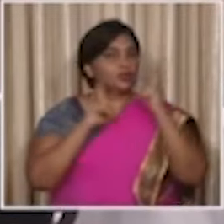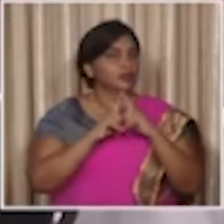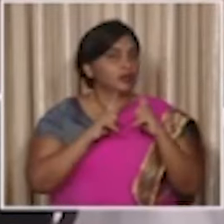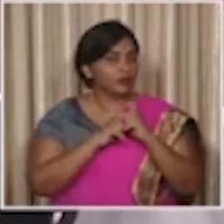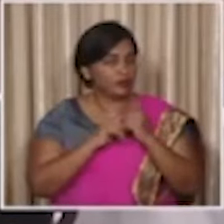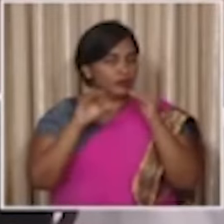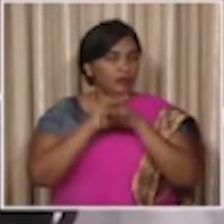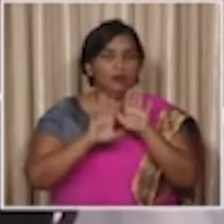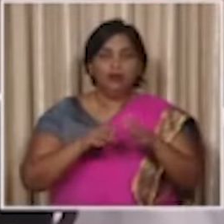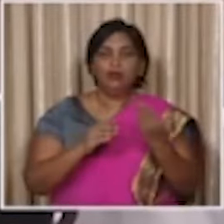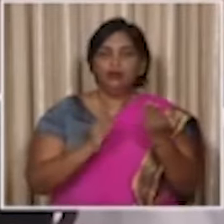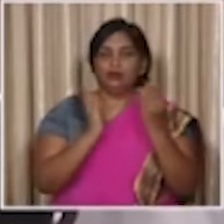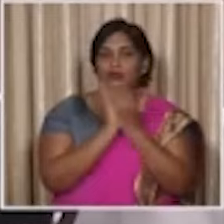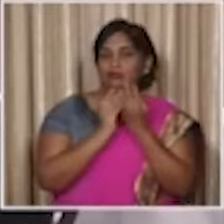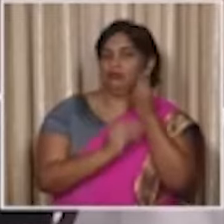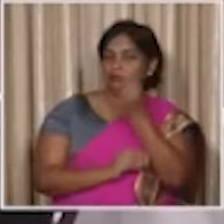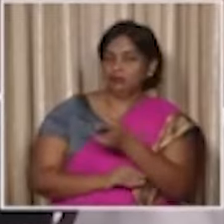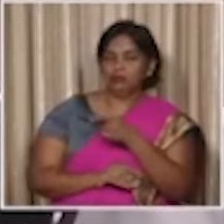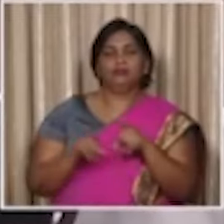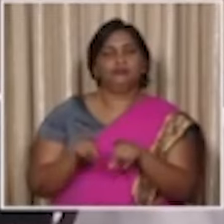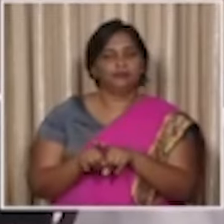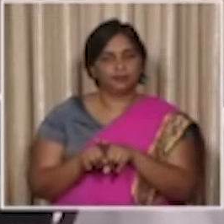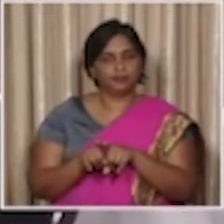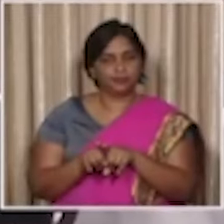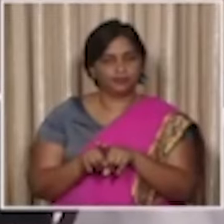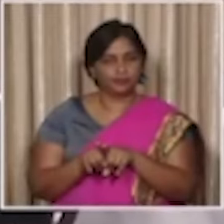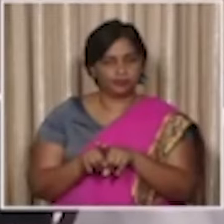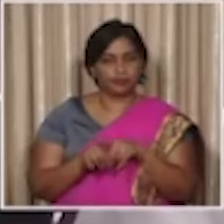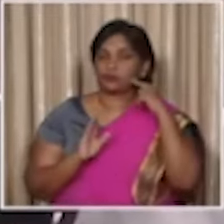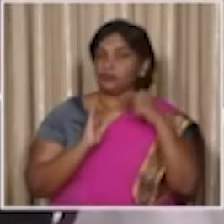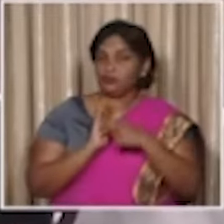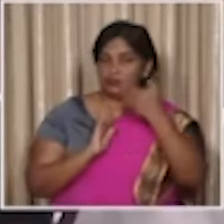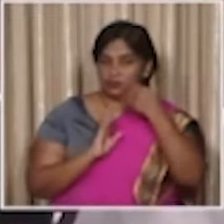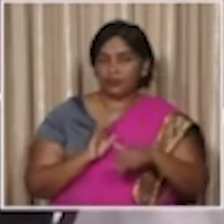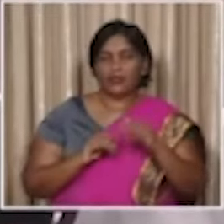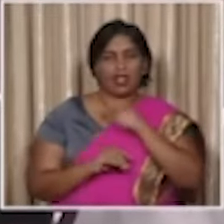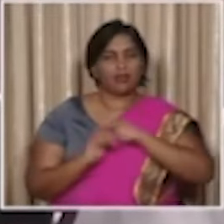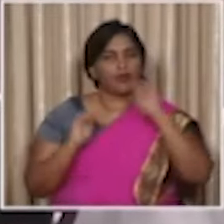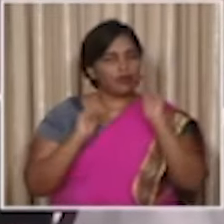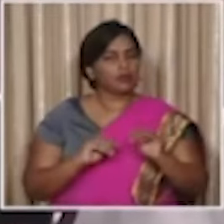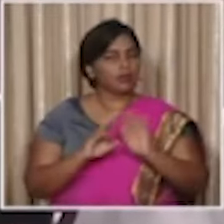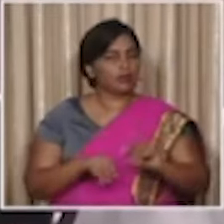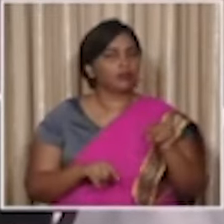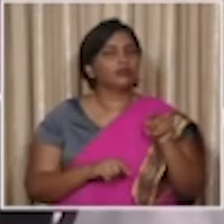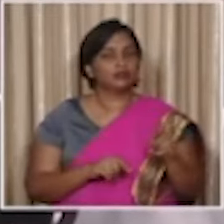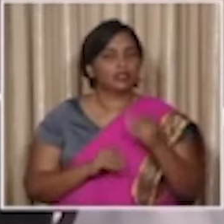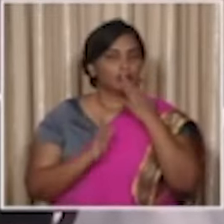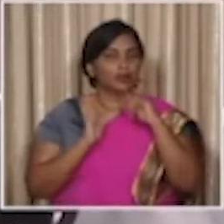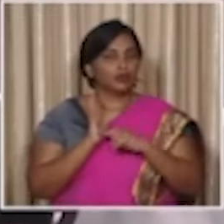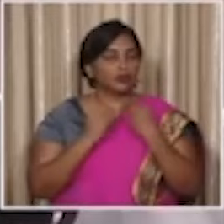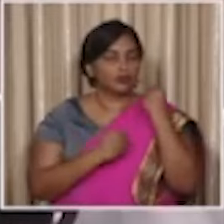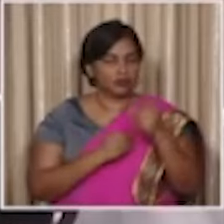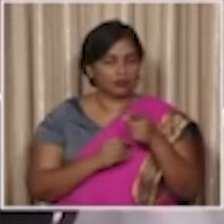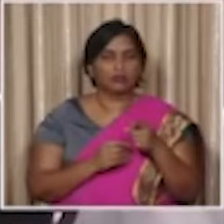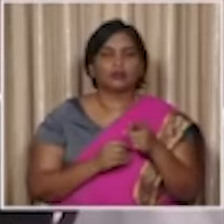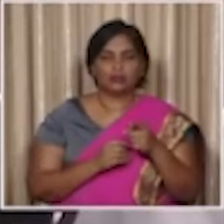ලබන්න යන දරුවෙකුට සිප්දොර වැඩසටහන, ඒ වගේම විභාග සමත් වෙන අඩු ආදායම්ලාභී දරුවන් සඳහා පාසල් උපකරණ ලබා